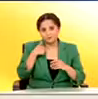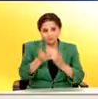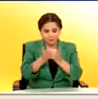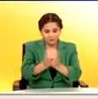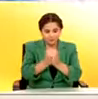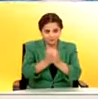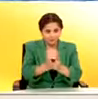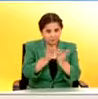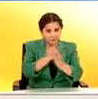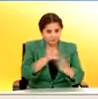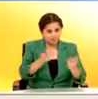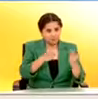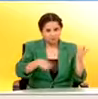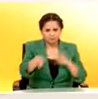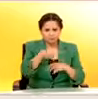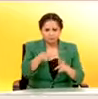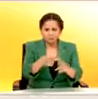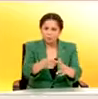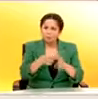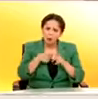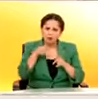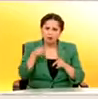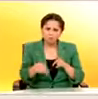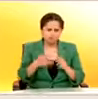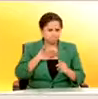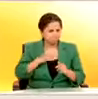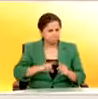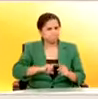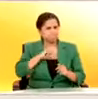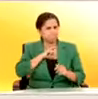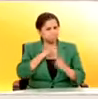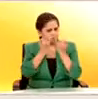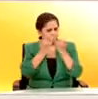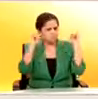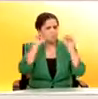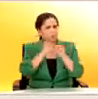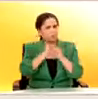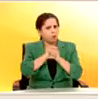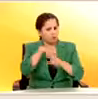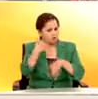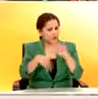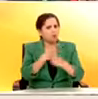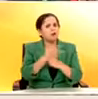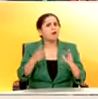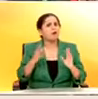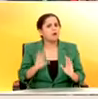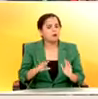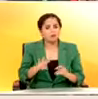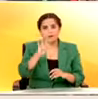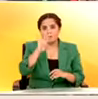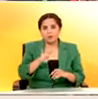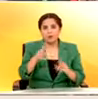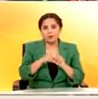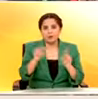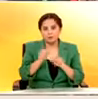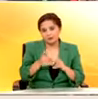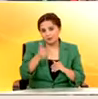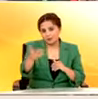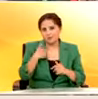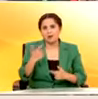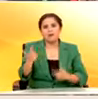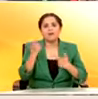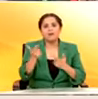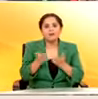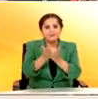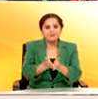नौसेना बहुत ही तेजी से आत्मनिर्भरता की ओर कदम बढ़ा रही है। 4 दिसंबर को हम